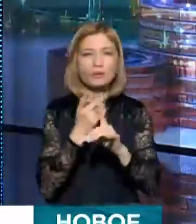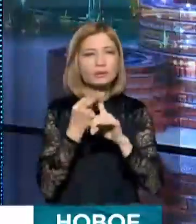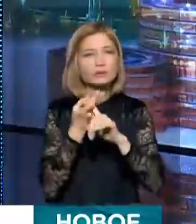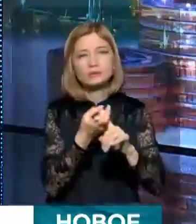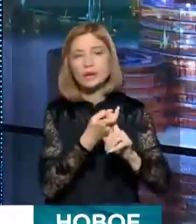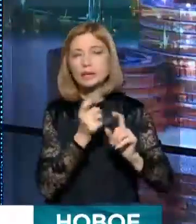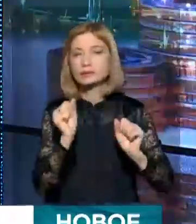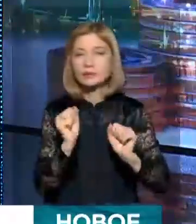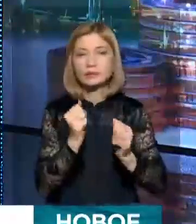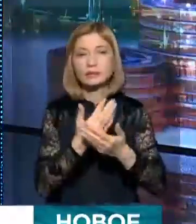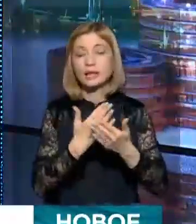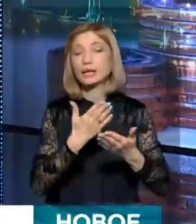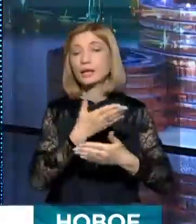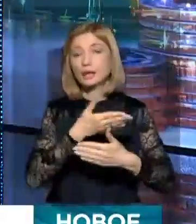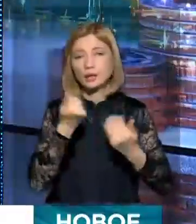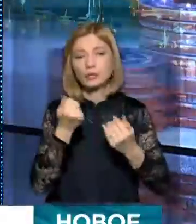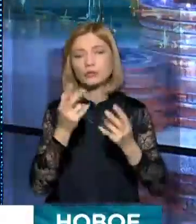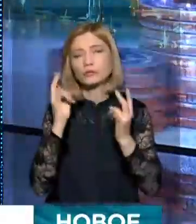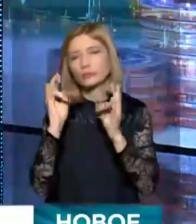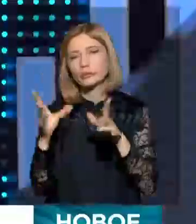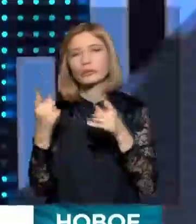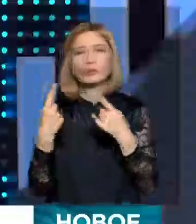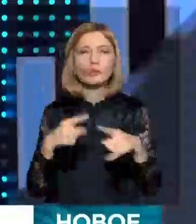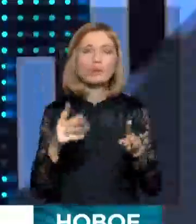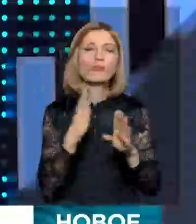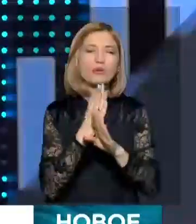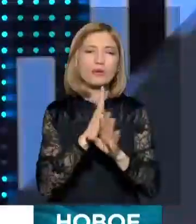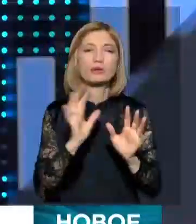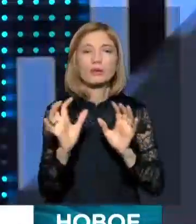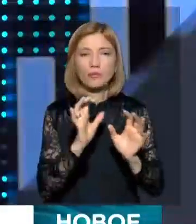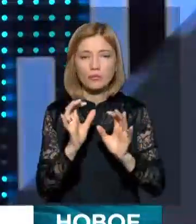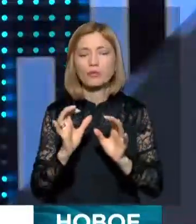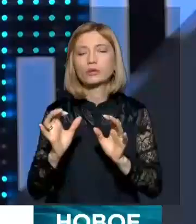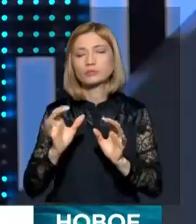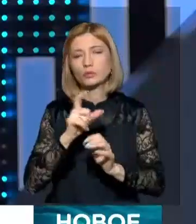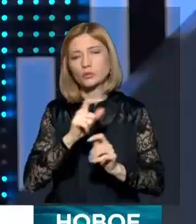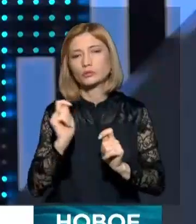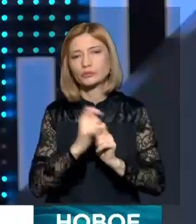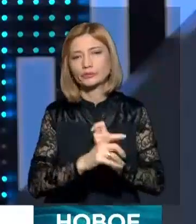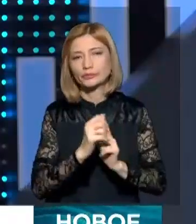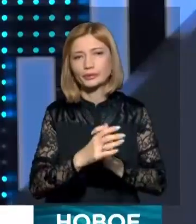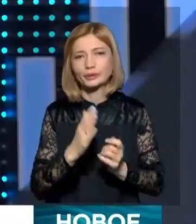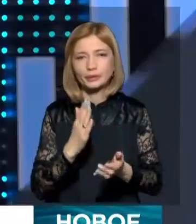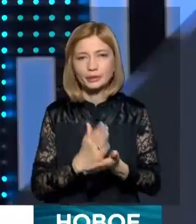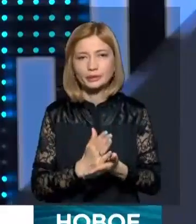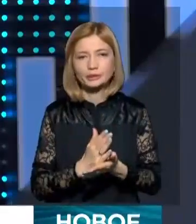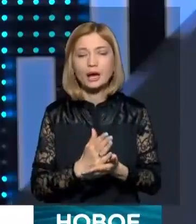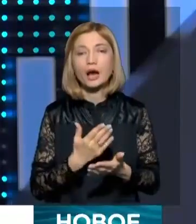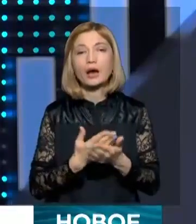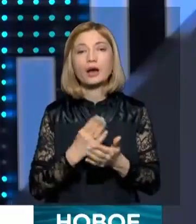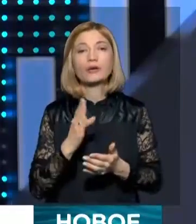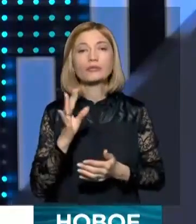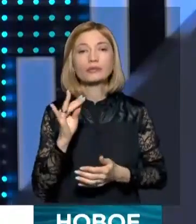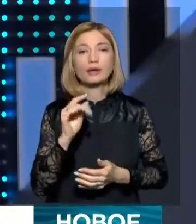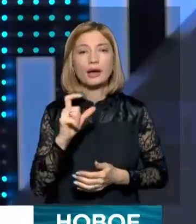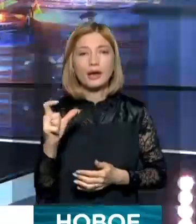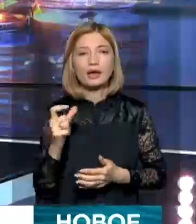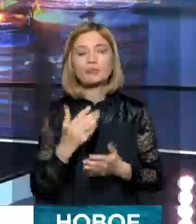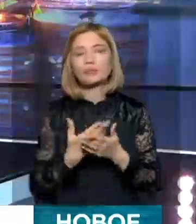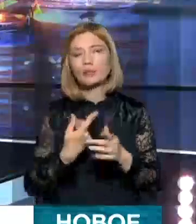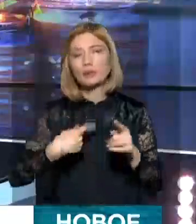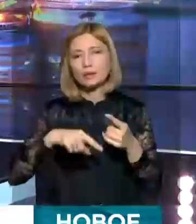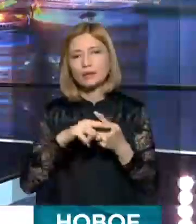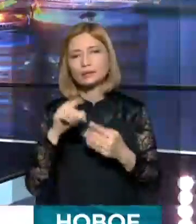экономики. Женебек, а проекты ПАВИ в нашей стране, какова ситуация на сегодняшний день и какие перспективы? Ну,